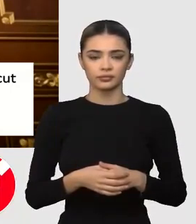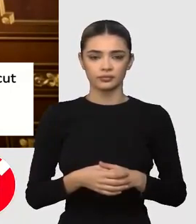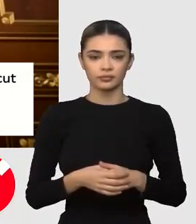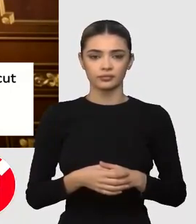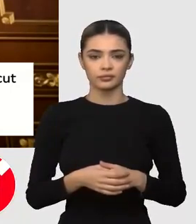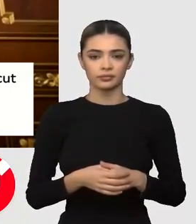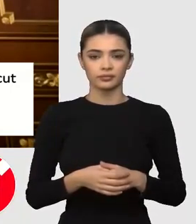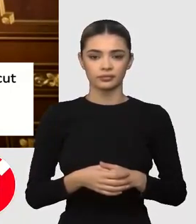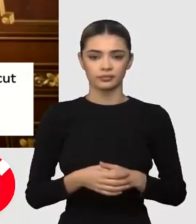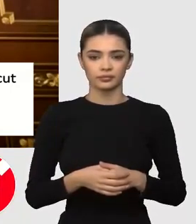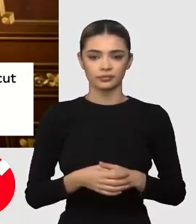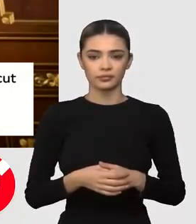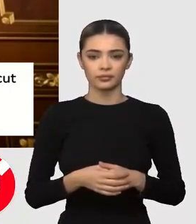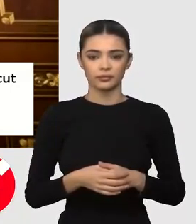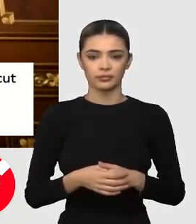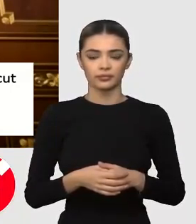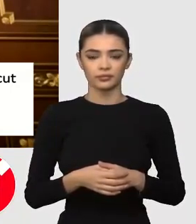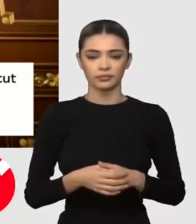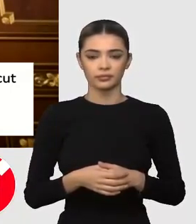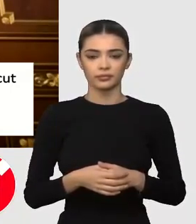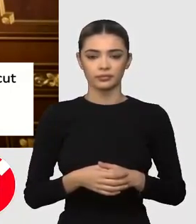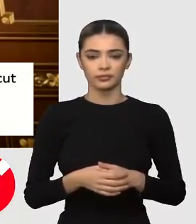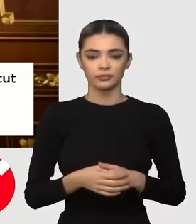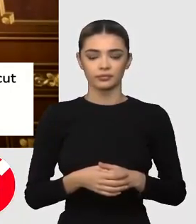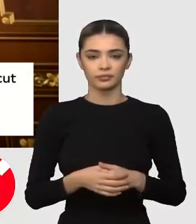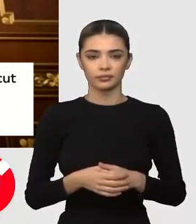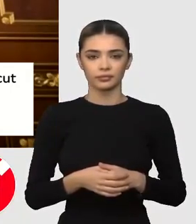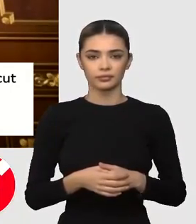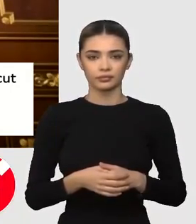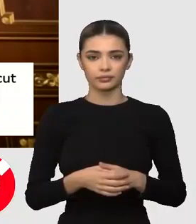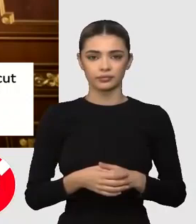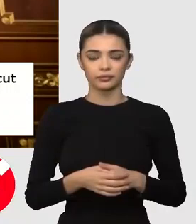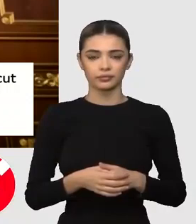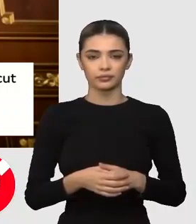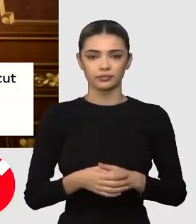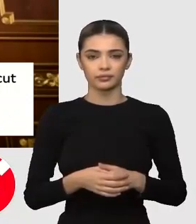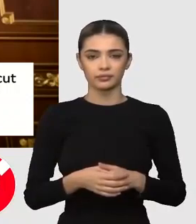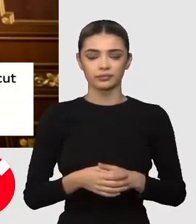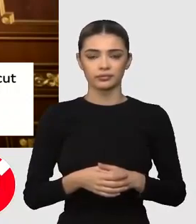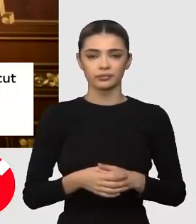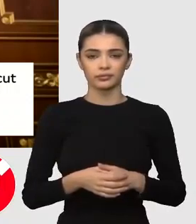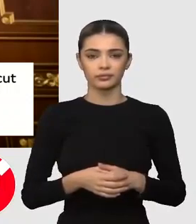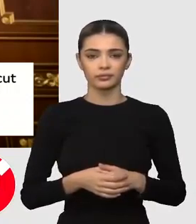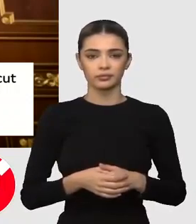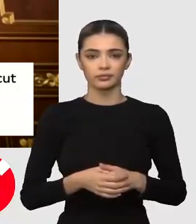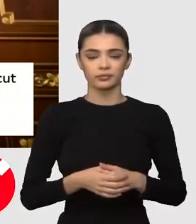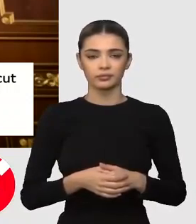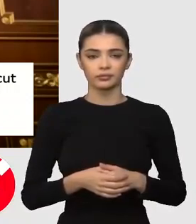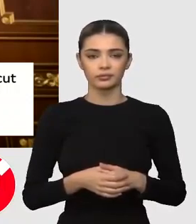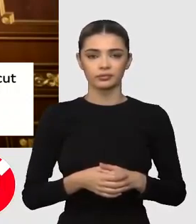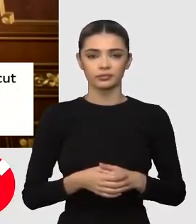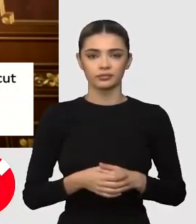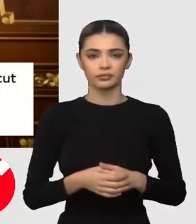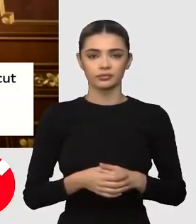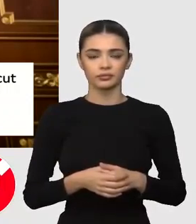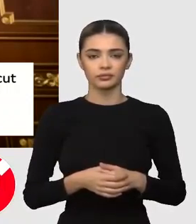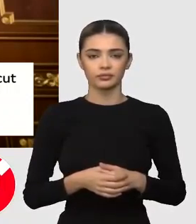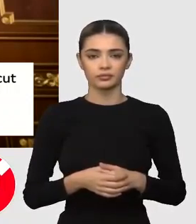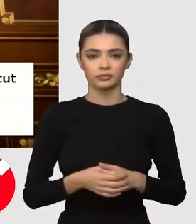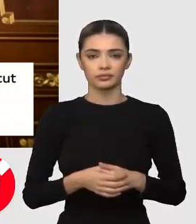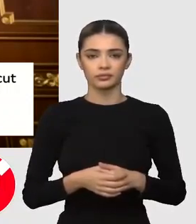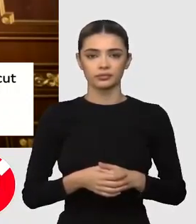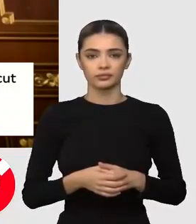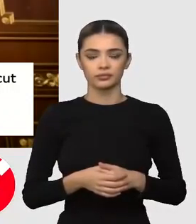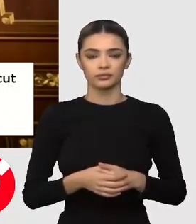доказ неспроможності об'єднаної Європи. Тож, разом маємо довести терористам, що неспроможність – це слово